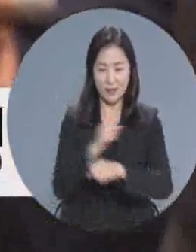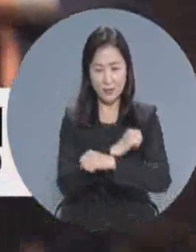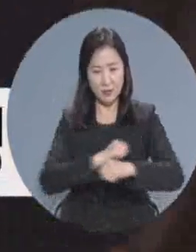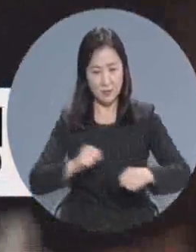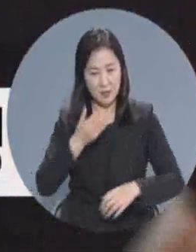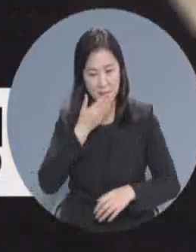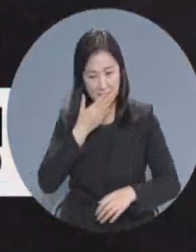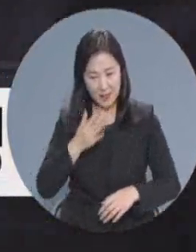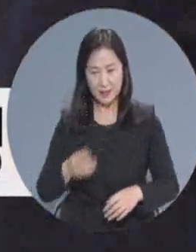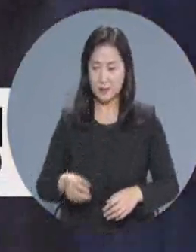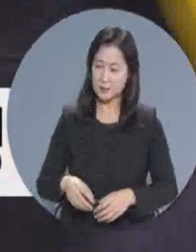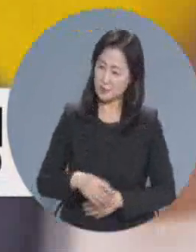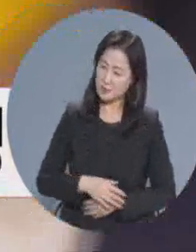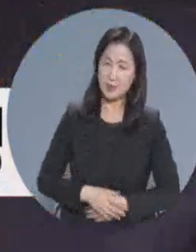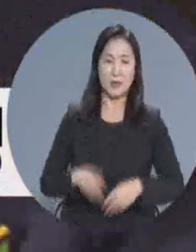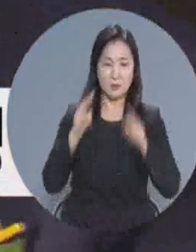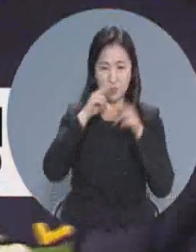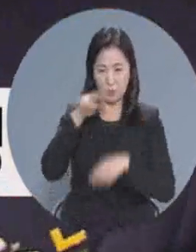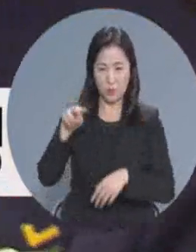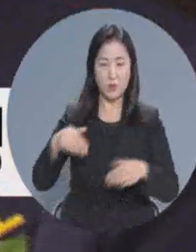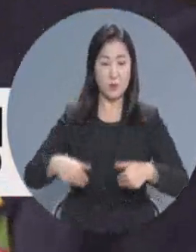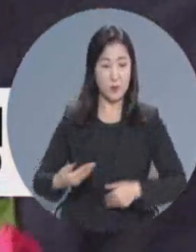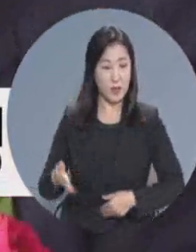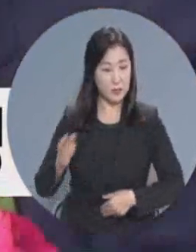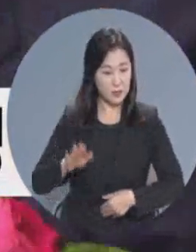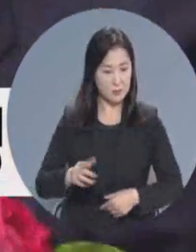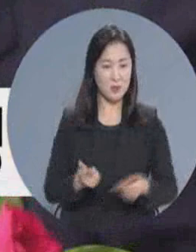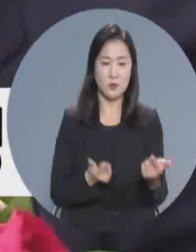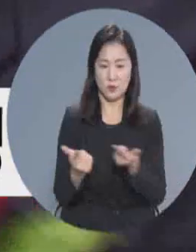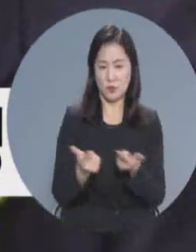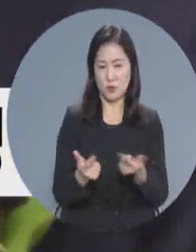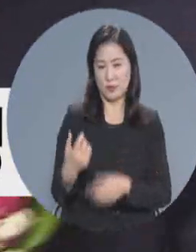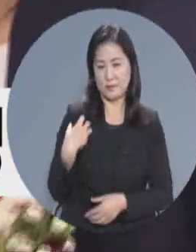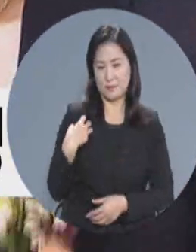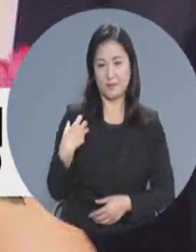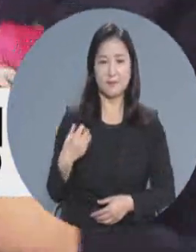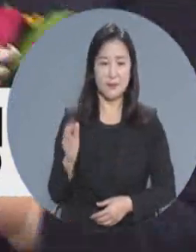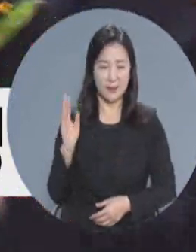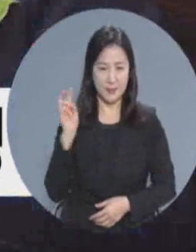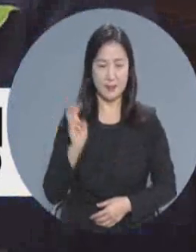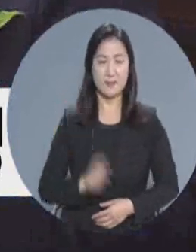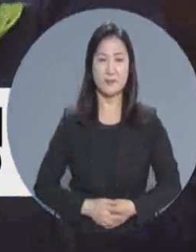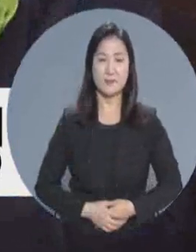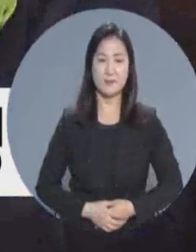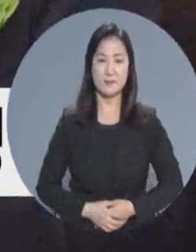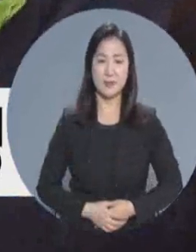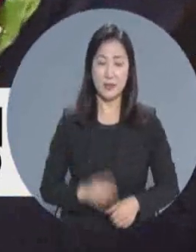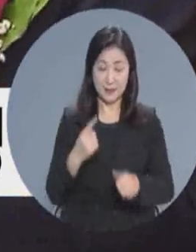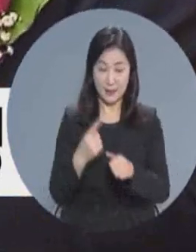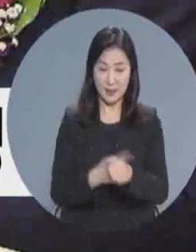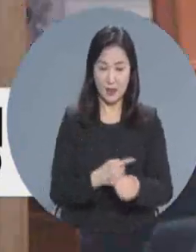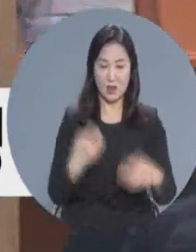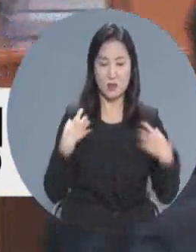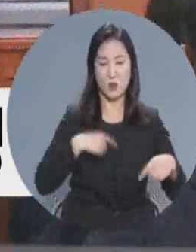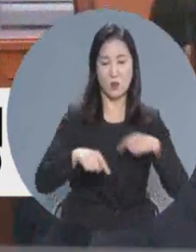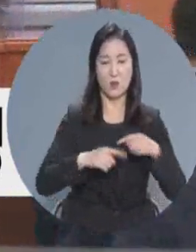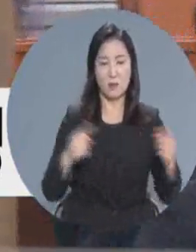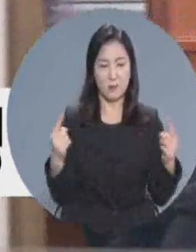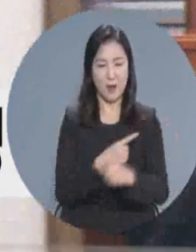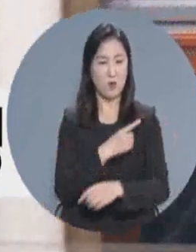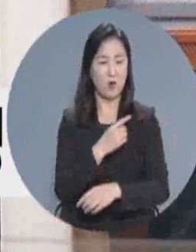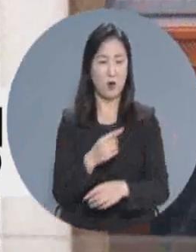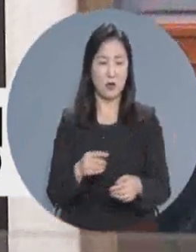봐야겠지만 이번 대선에서 캐스팅보트 역할을 할 가능성은 충분합니다. 이 때문에 정권교체 여론에 밀리고 있는